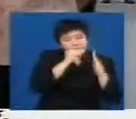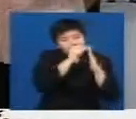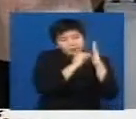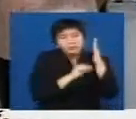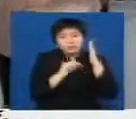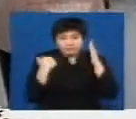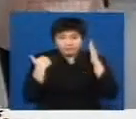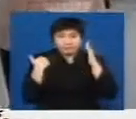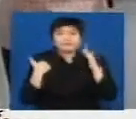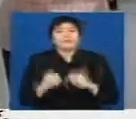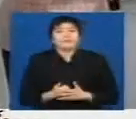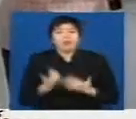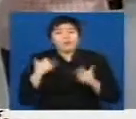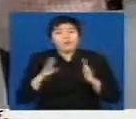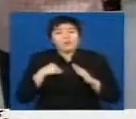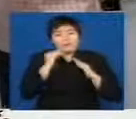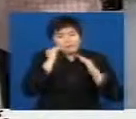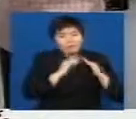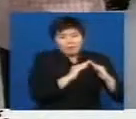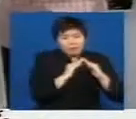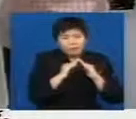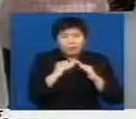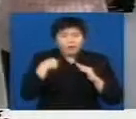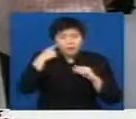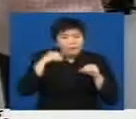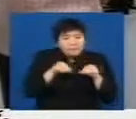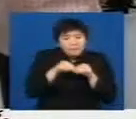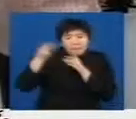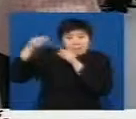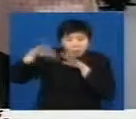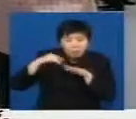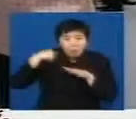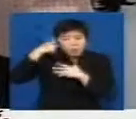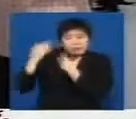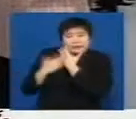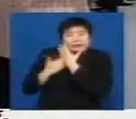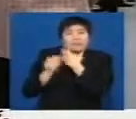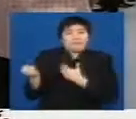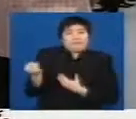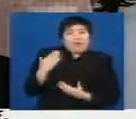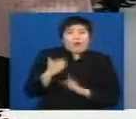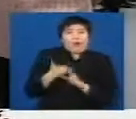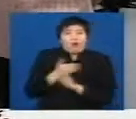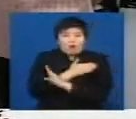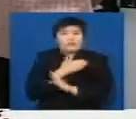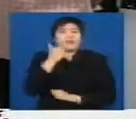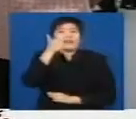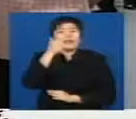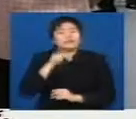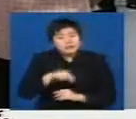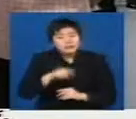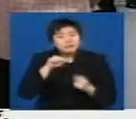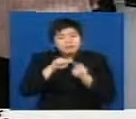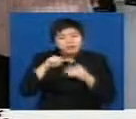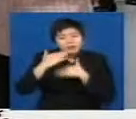่ก็คือประชาชนที่อยู่ในท้องถิ่น สามารถแจ้งล่วงหน้าได้ดีขึ้นเยอะเลย คือเรียกว่าเป็นการป้